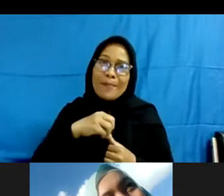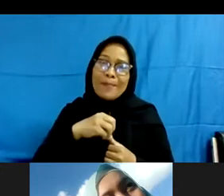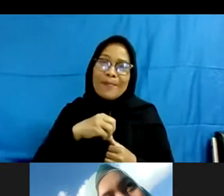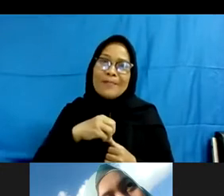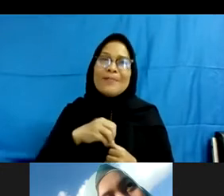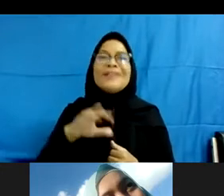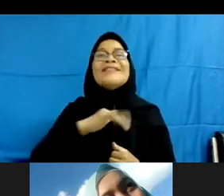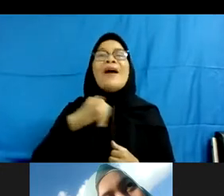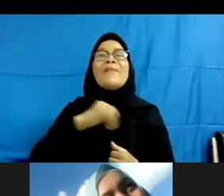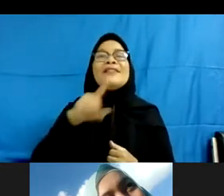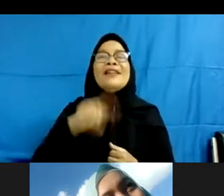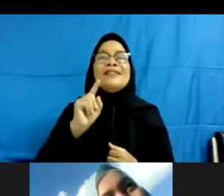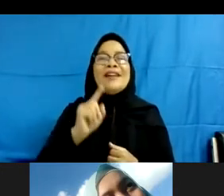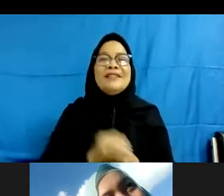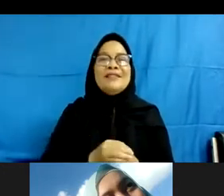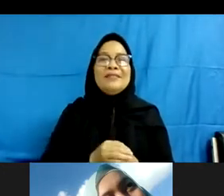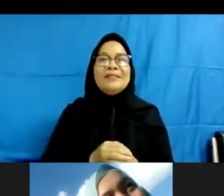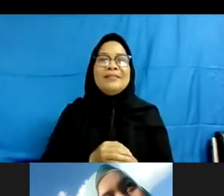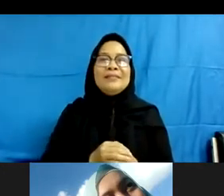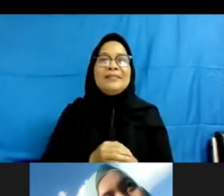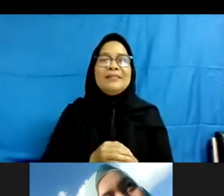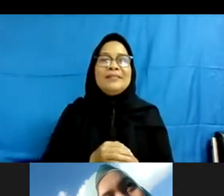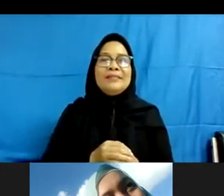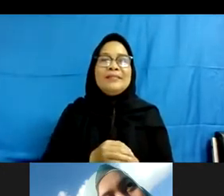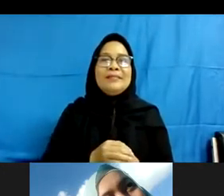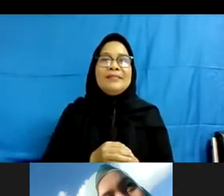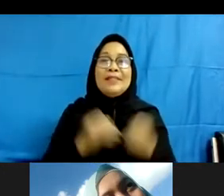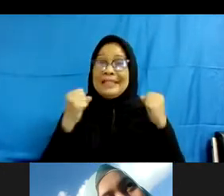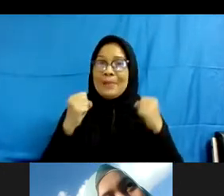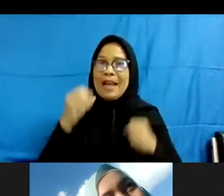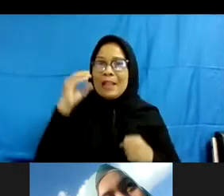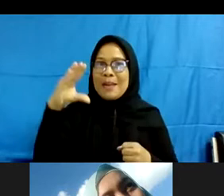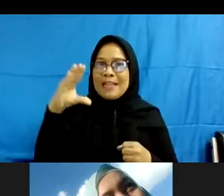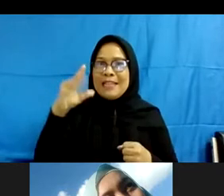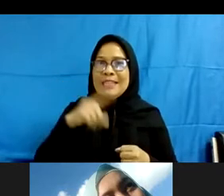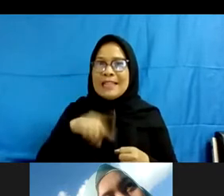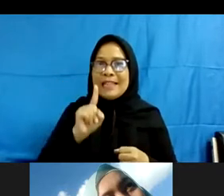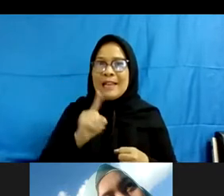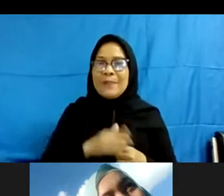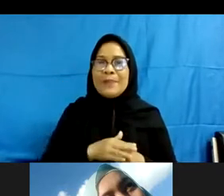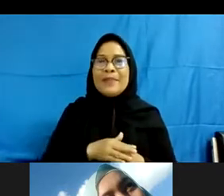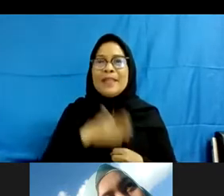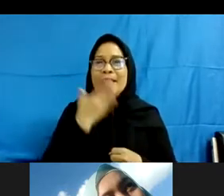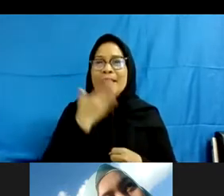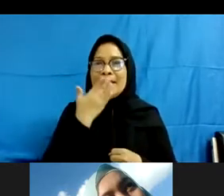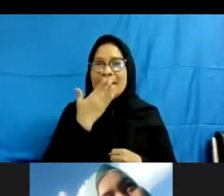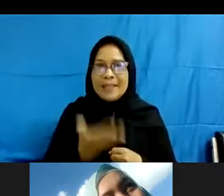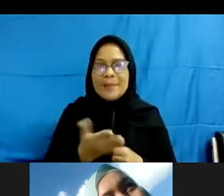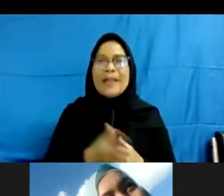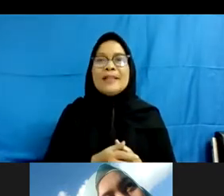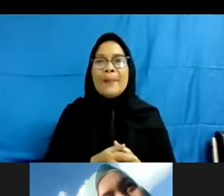biar semangat kita pagi terus gitu. Sebelumnya terima kasih. Halo. Oh ya,